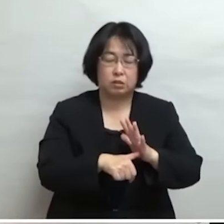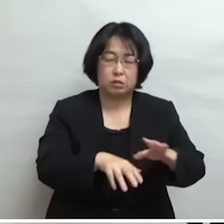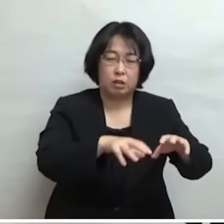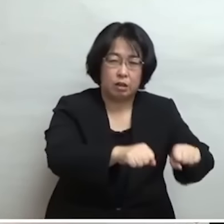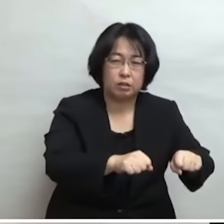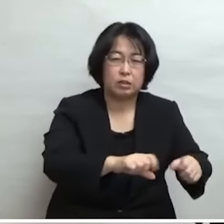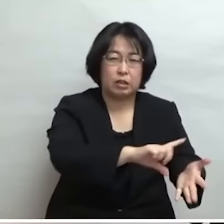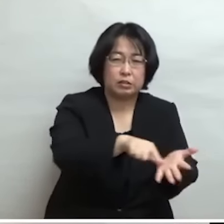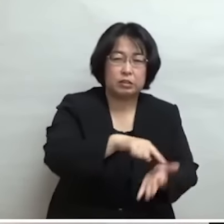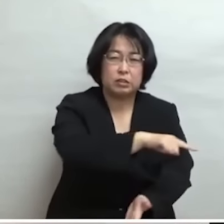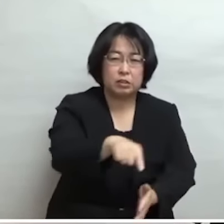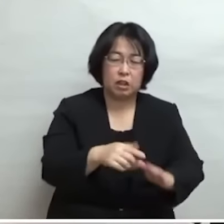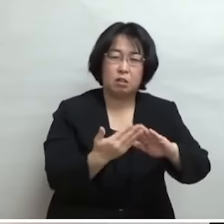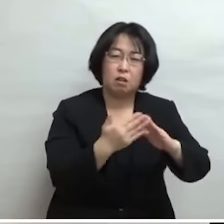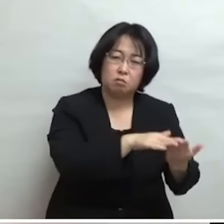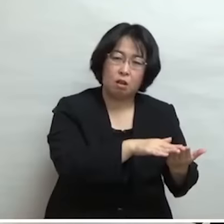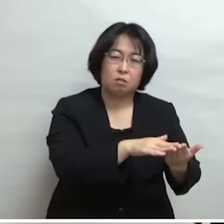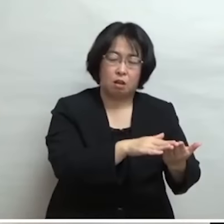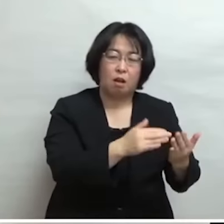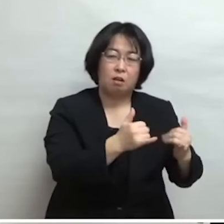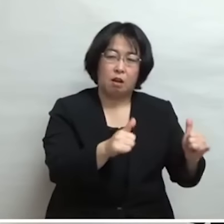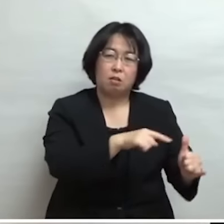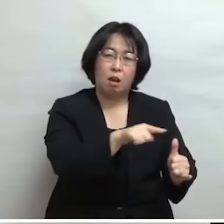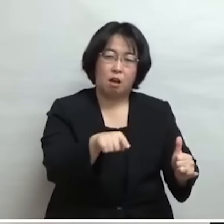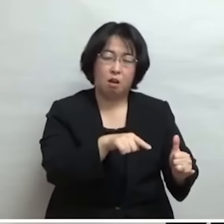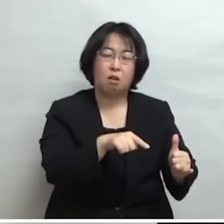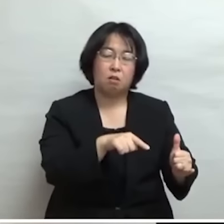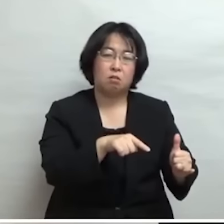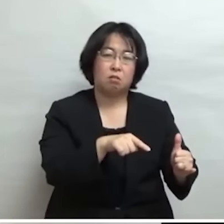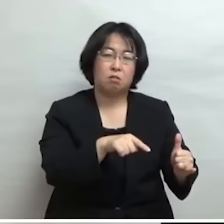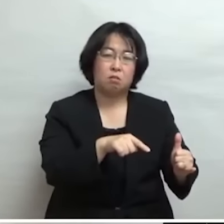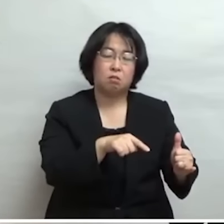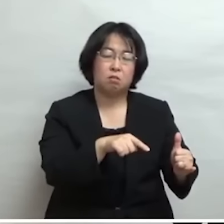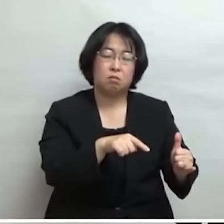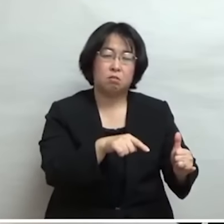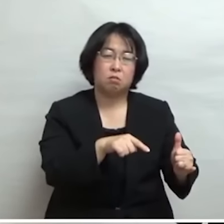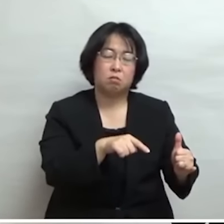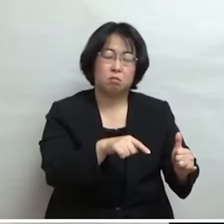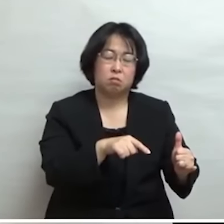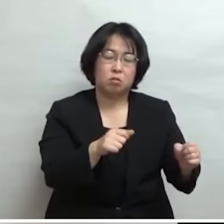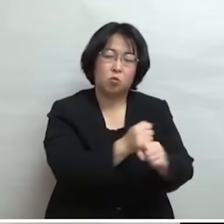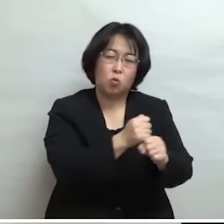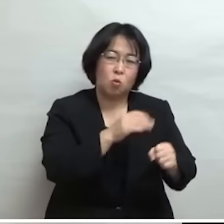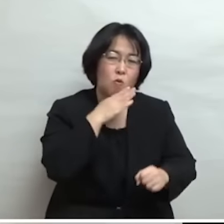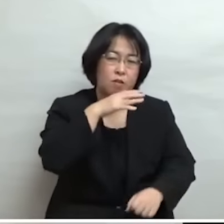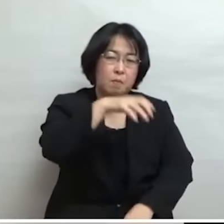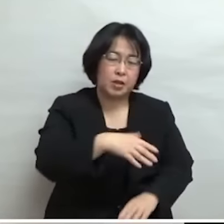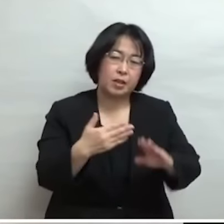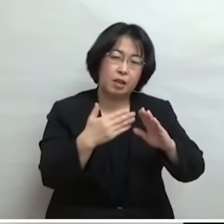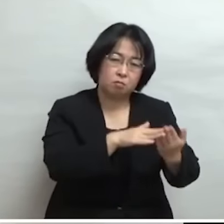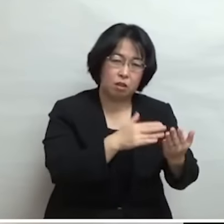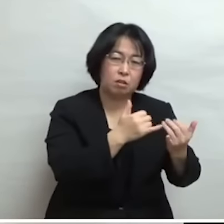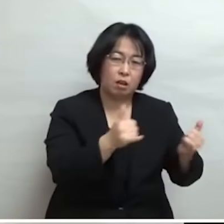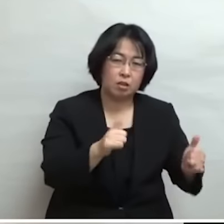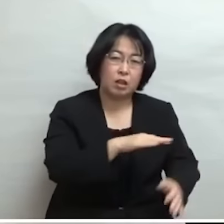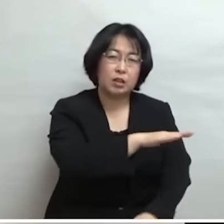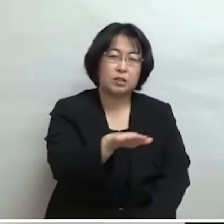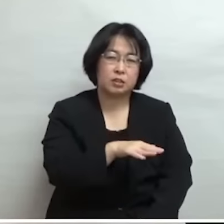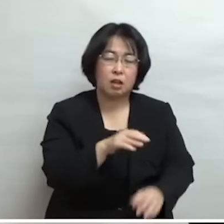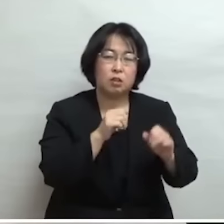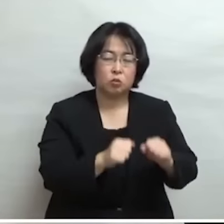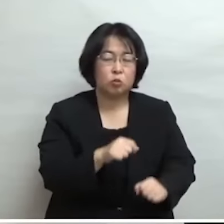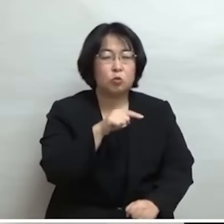亡くなりになった方、県内の労働現場で、亡くなった方々がいらっしゃいますけれども、そうした、歴